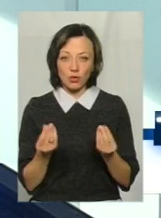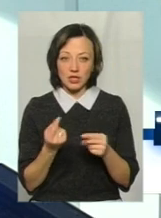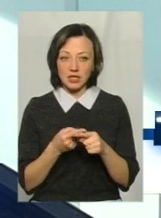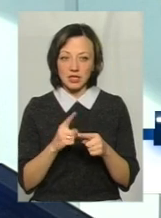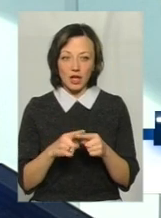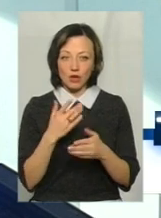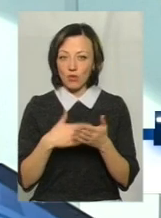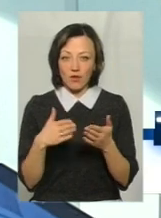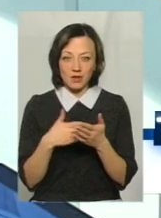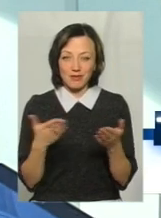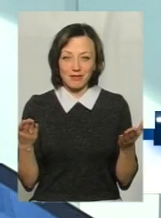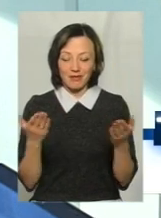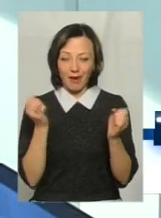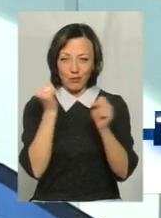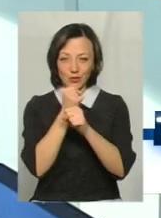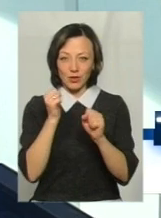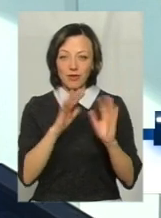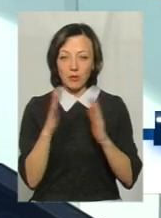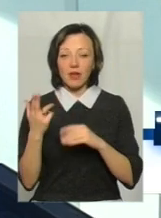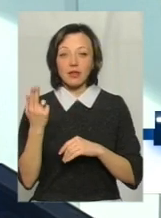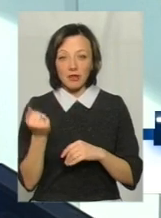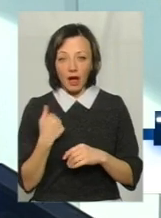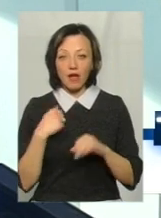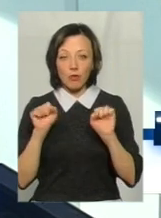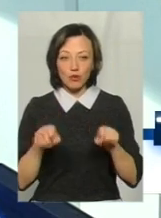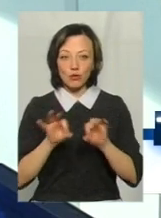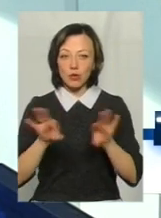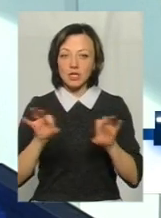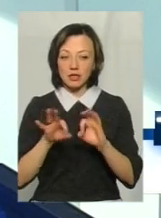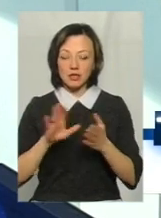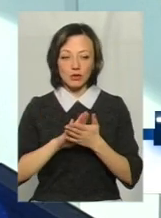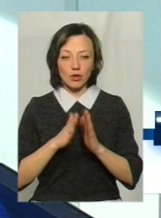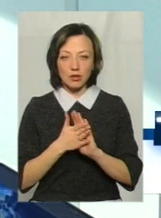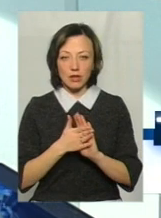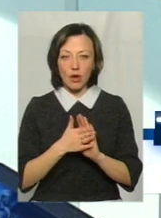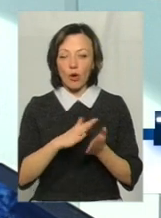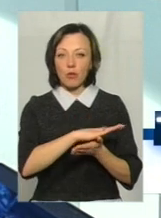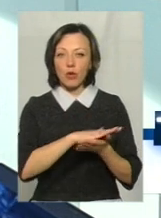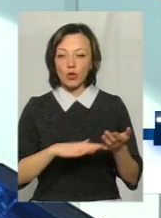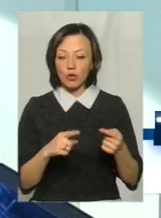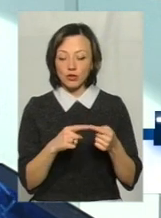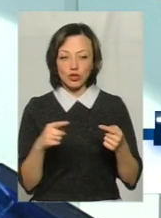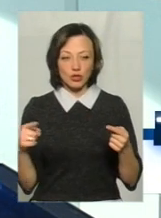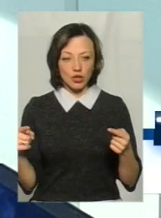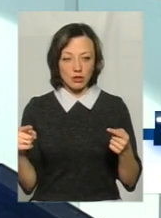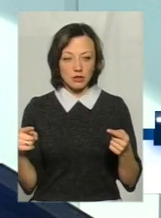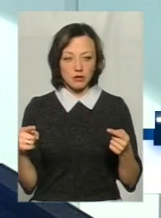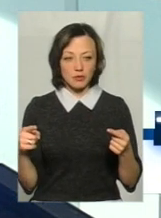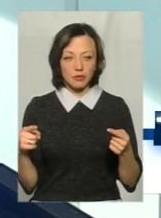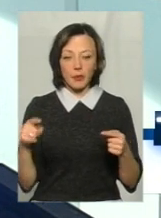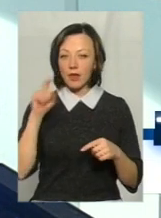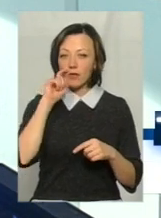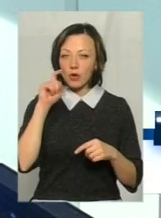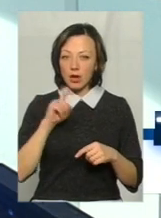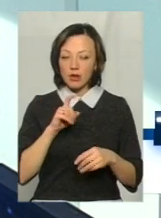вже зовсім казусні випадки. Так, я можу пояснити ситуацію. Продовжений час в Україні